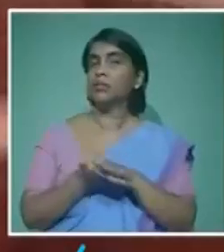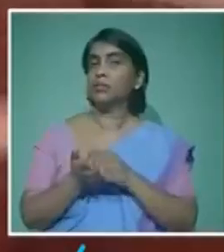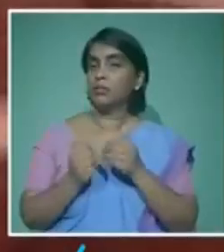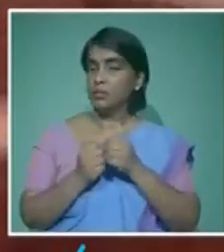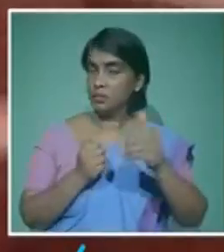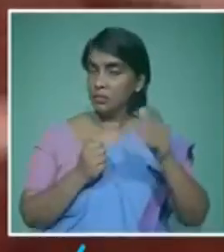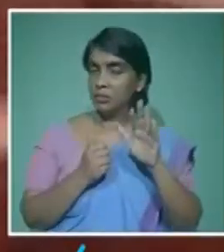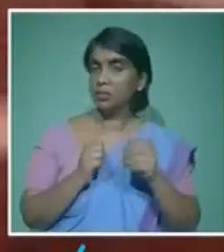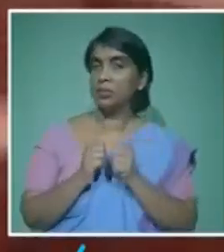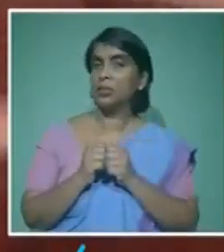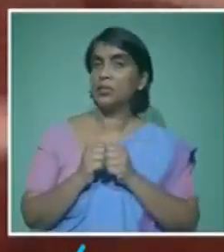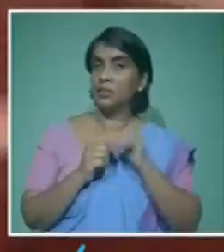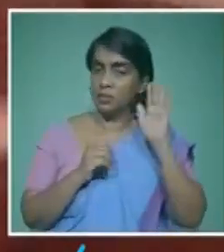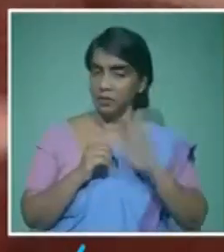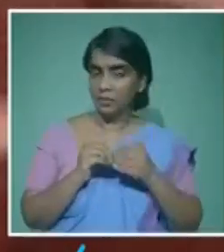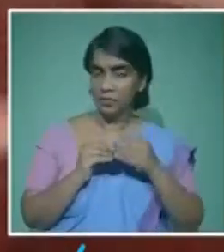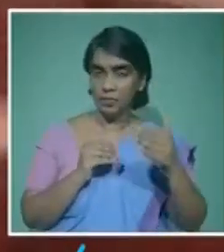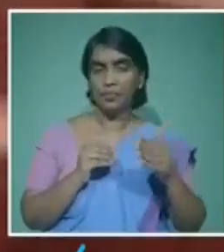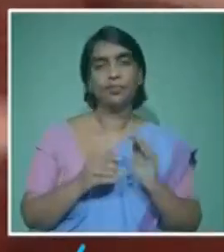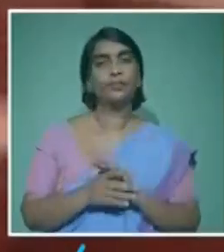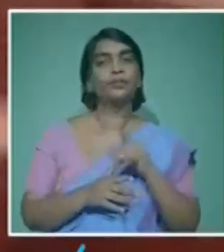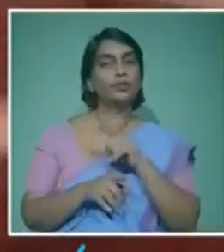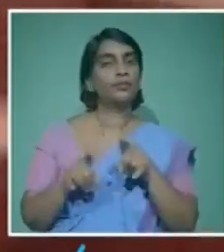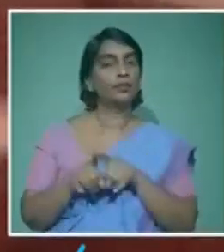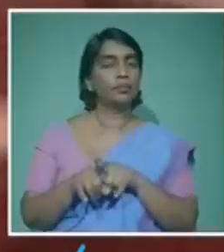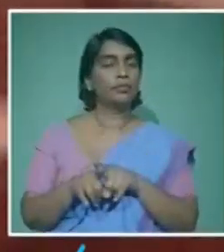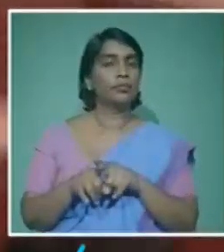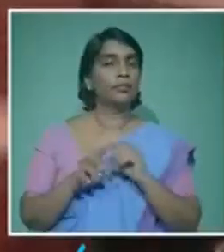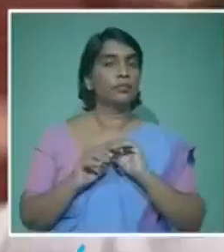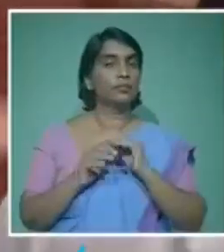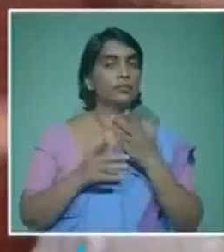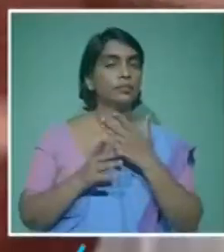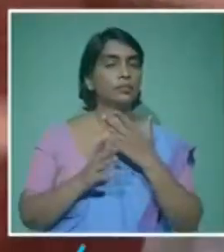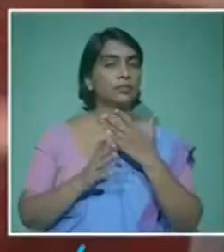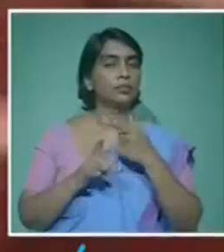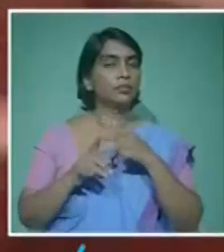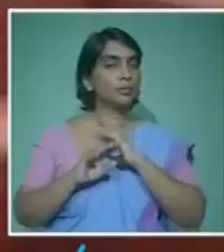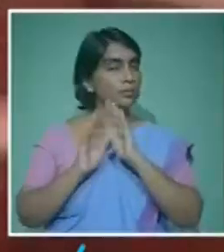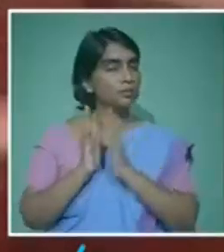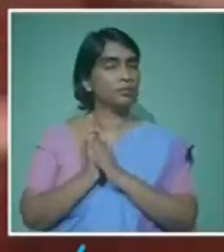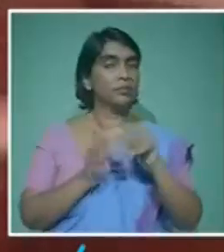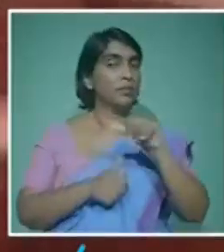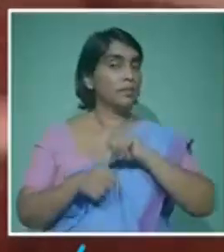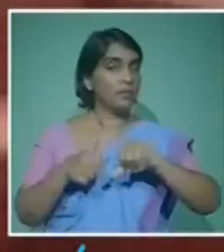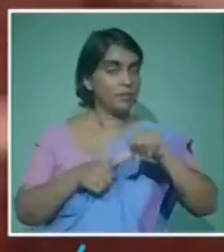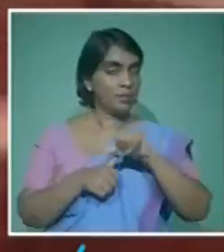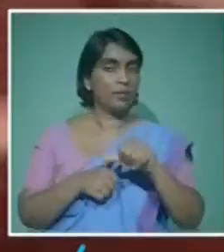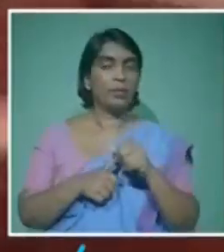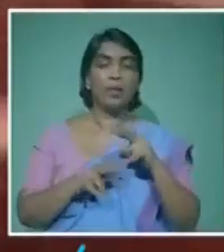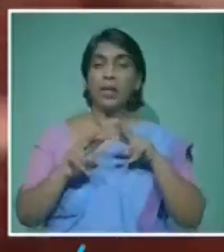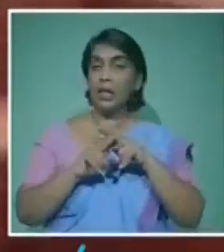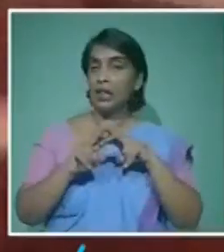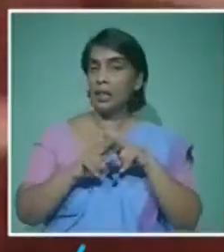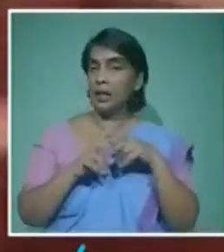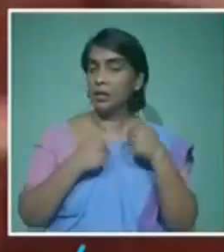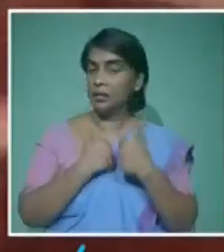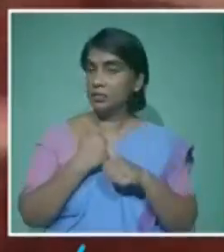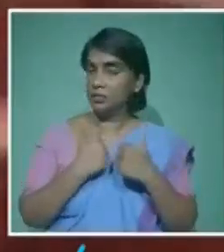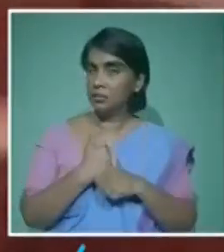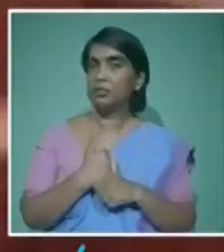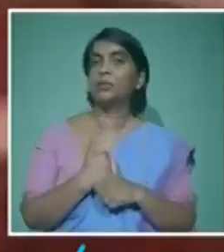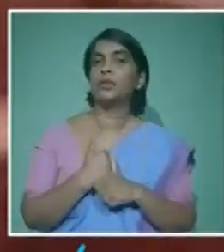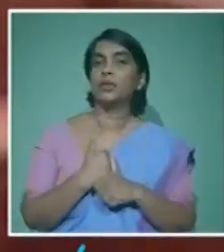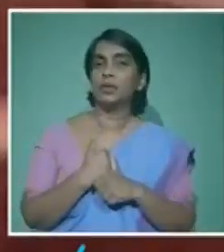நோட்சி சீனோ நிறுவனங்களுடைய வலை உற்பத்தி அதே நேரத்தில் படகு உற்பத்திகளுக்கும் முன்முயற்சி